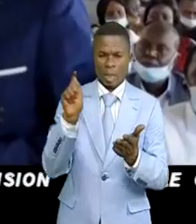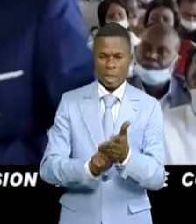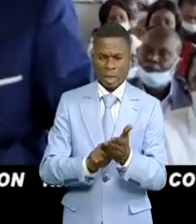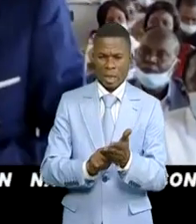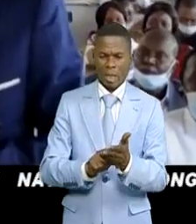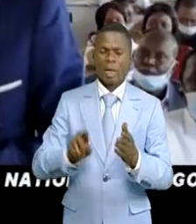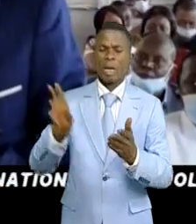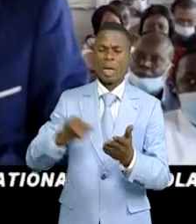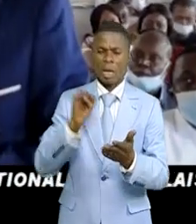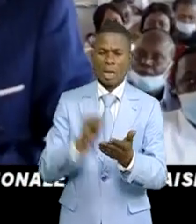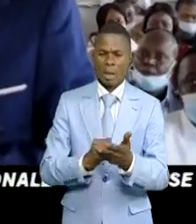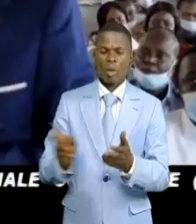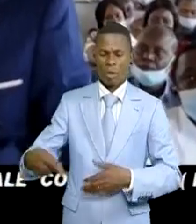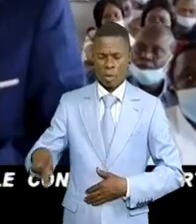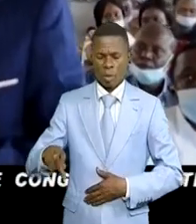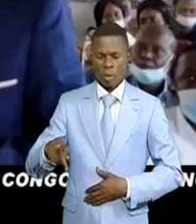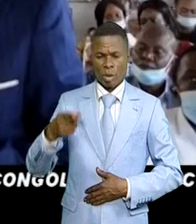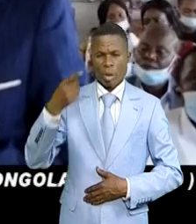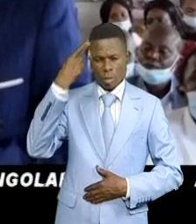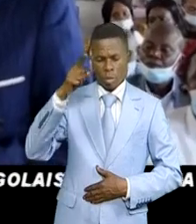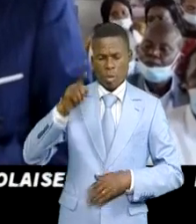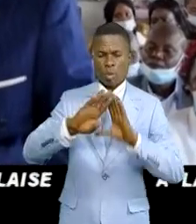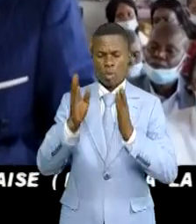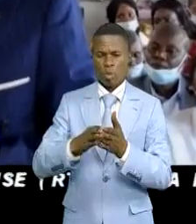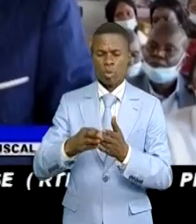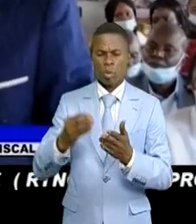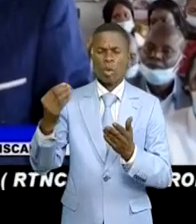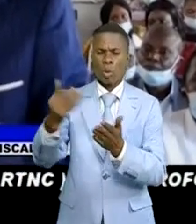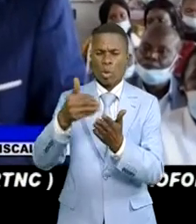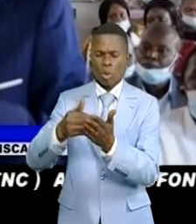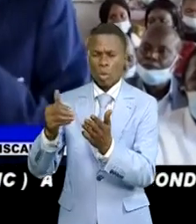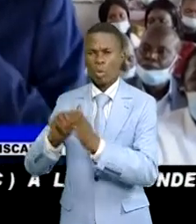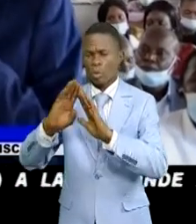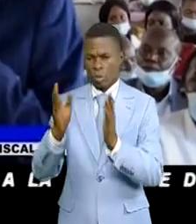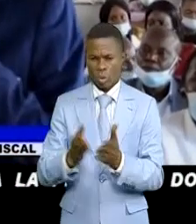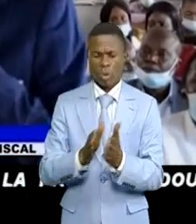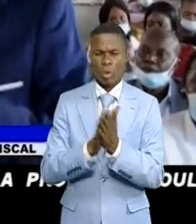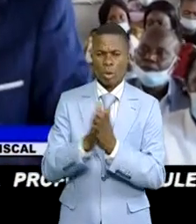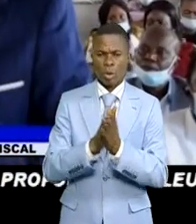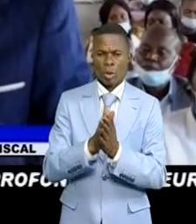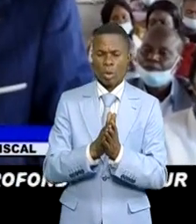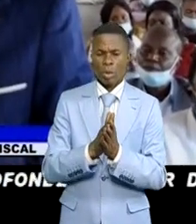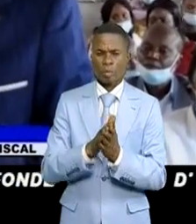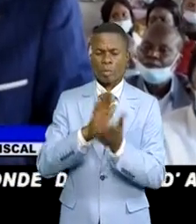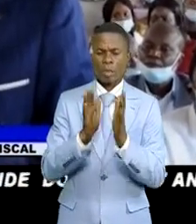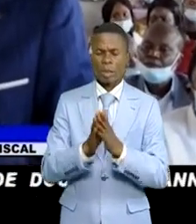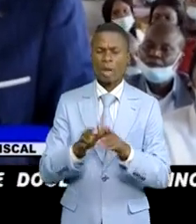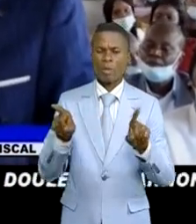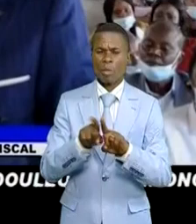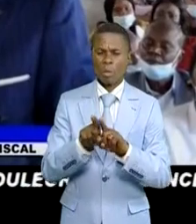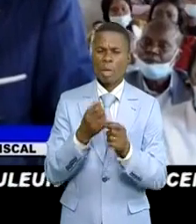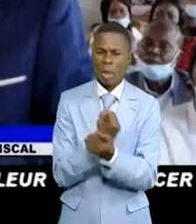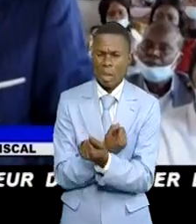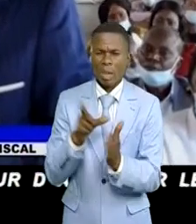redevances et impôts de la province avant tout recouvrement forcé. Nous avons souhaité se conformer à la volonté de la loi